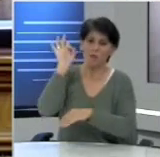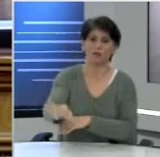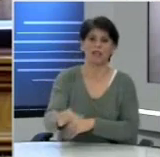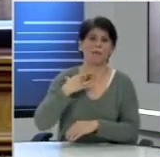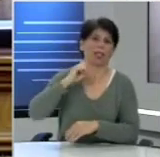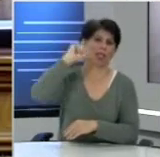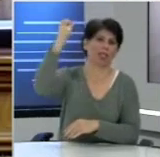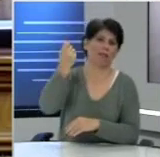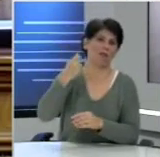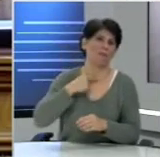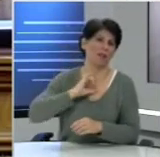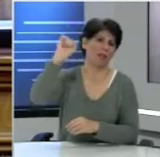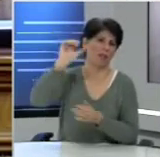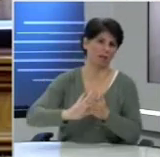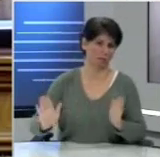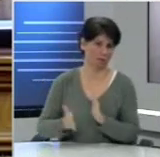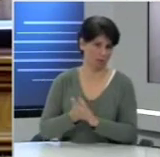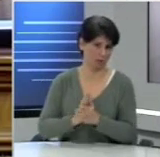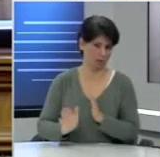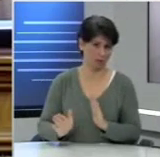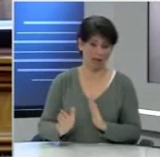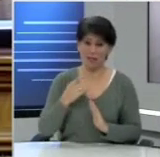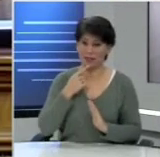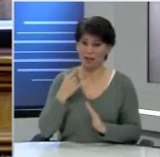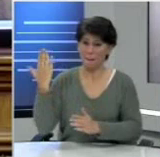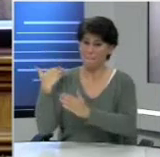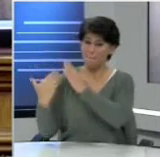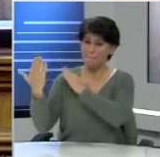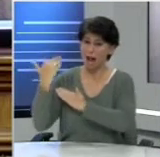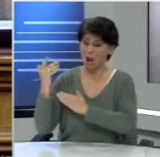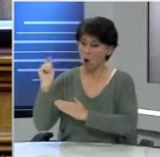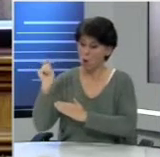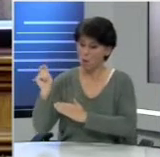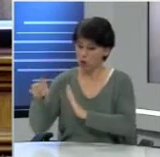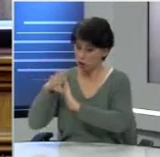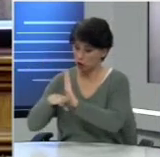Και θα έλεγα ότι η παλινόρθωση του παλιού πολιτικού συστήματος